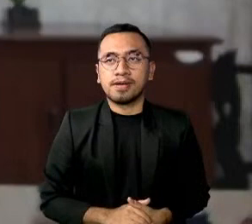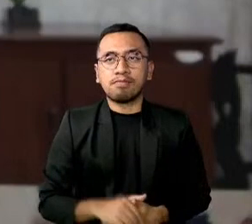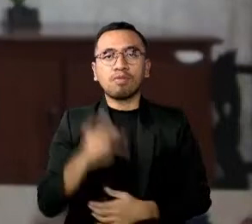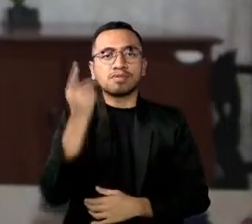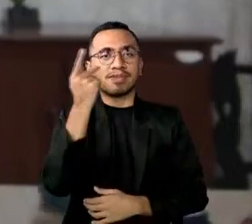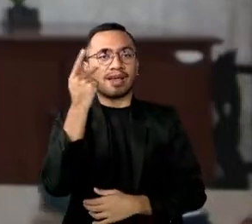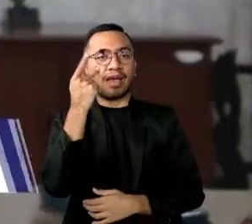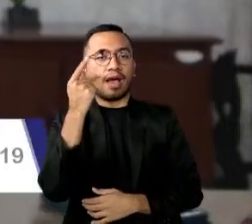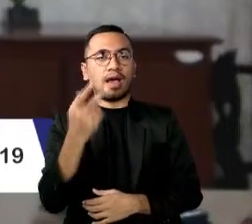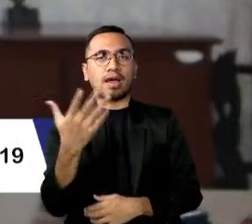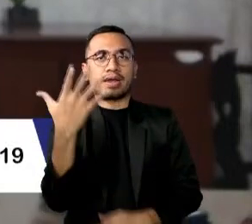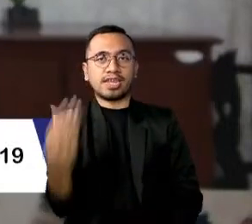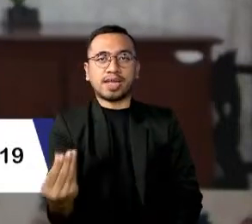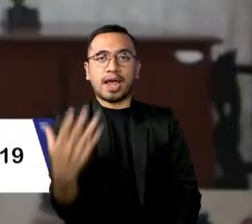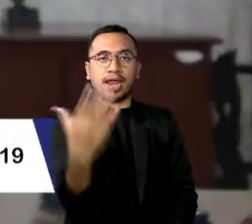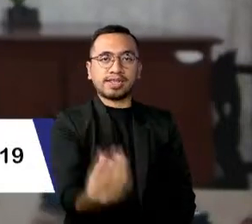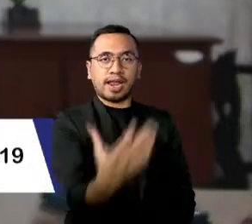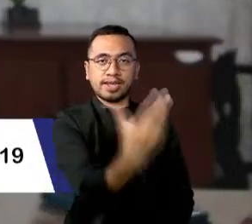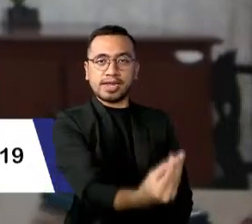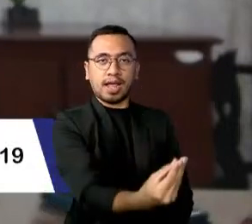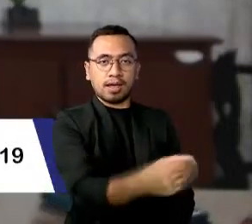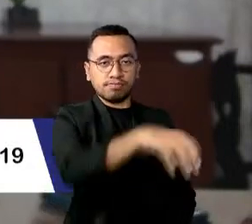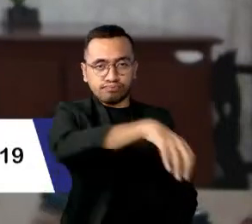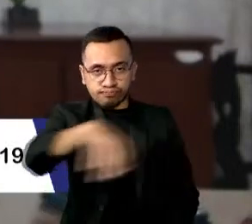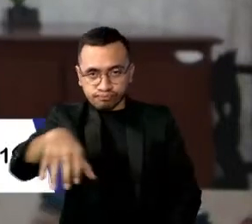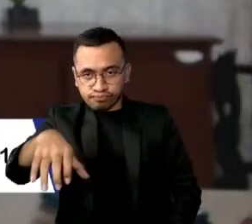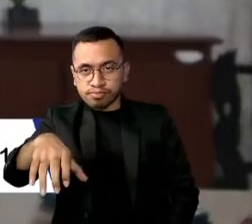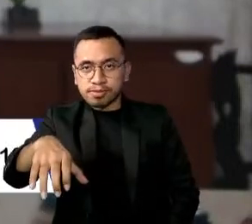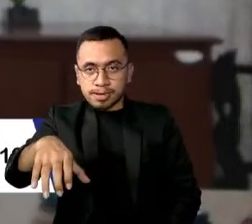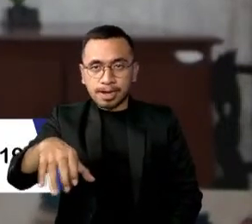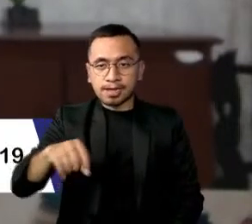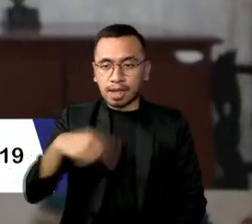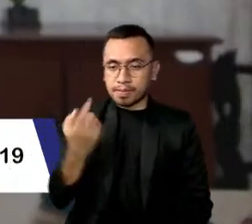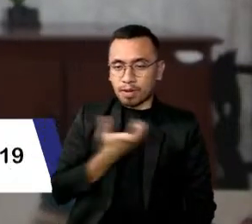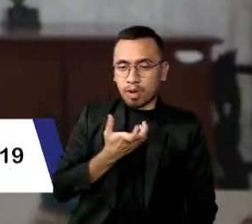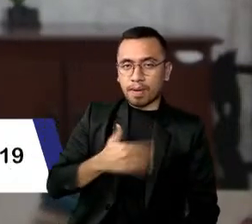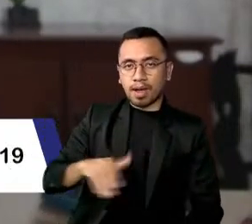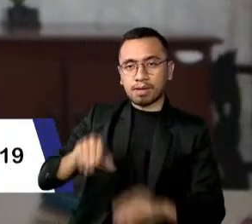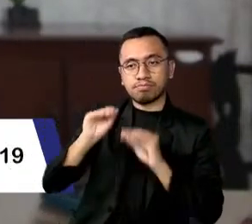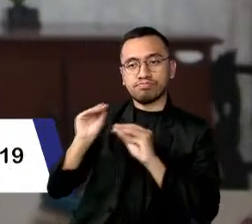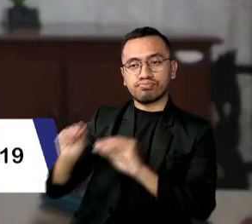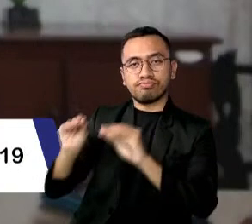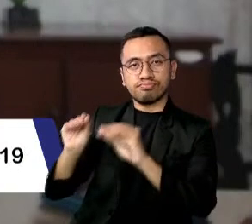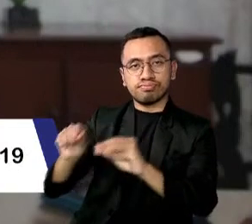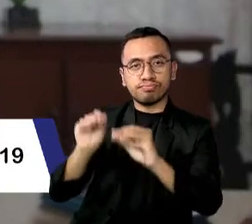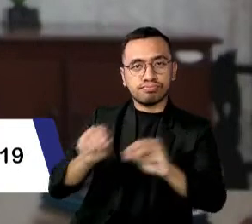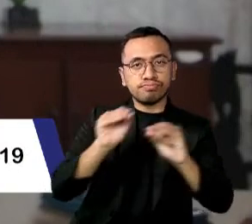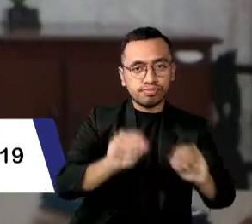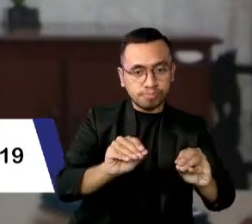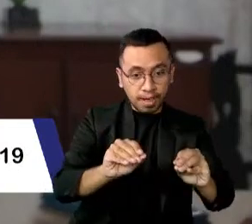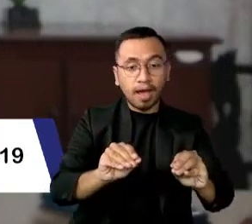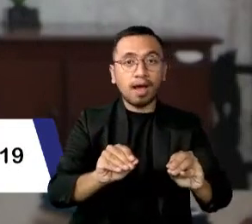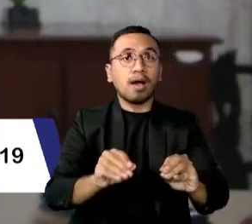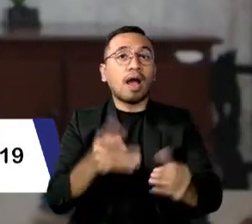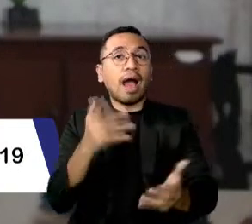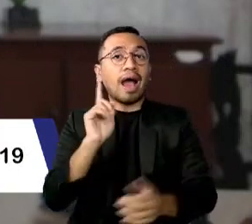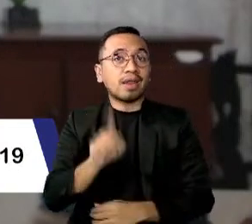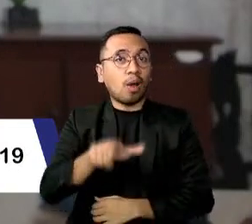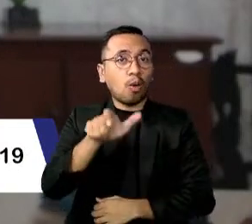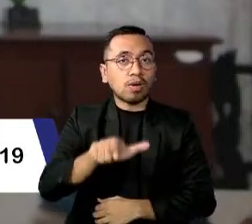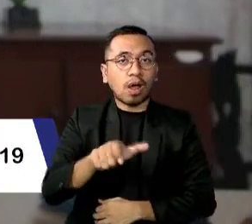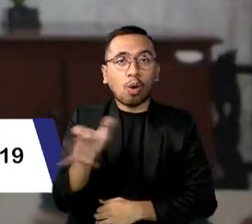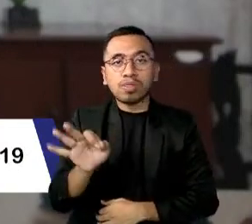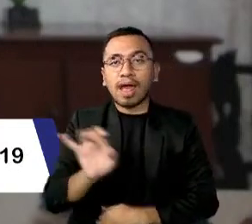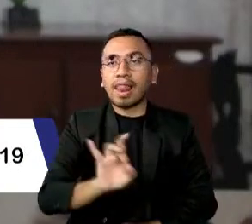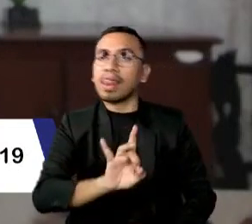masyarakat di desa-desa pendidikan dan edukasi untuk kalau ada pendapat tidak boleh langsung traksi jadi